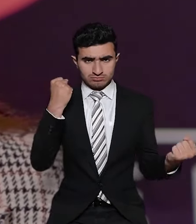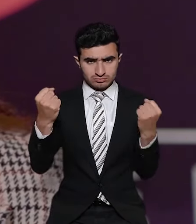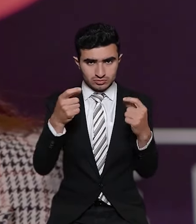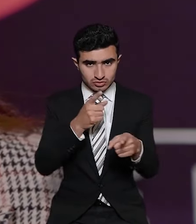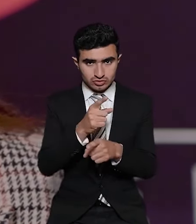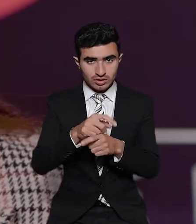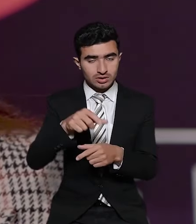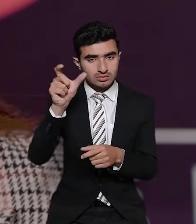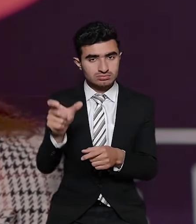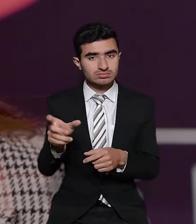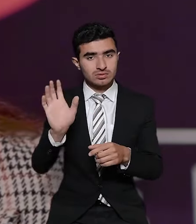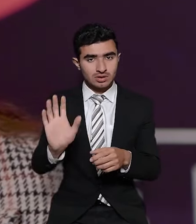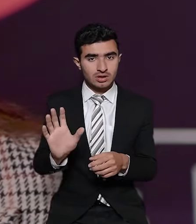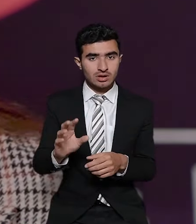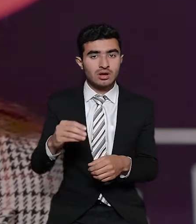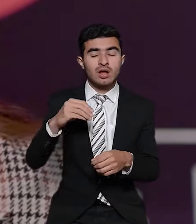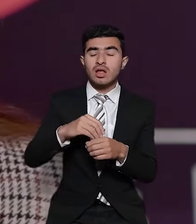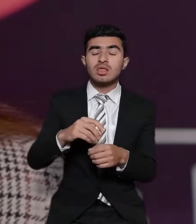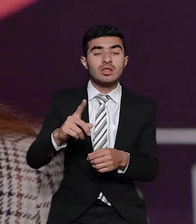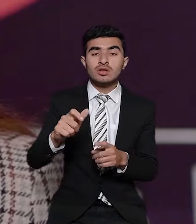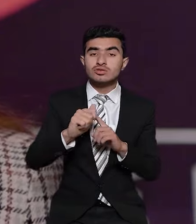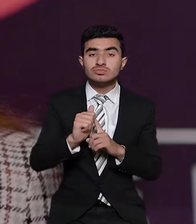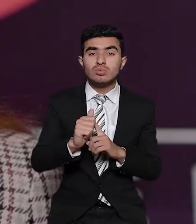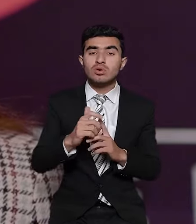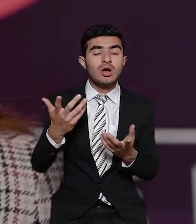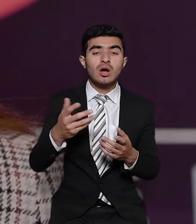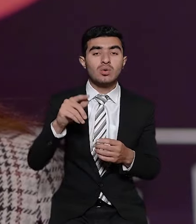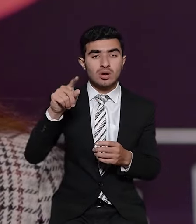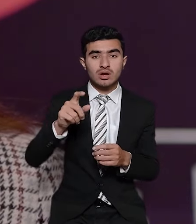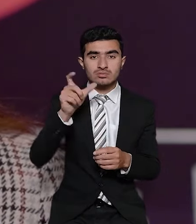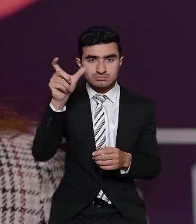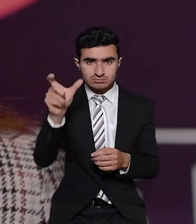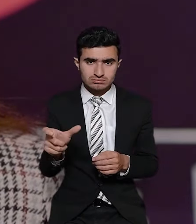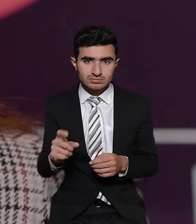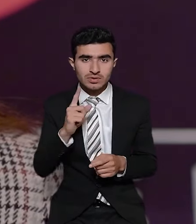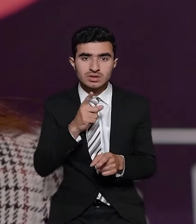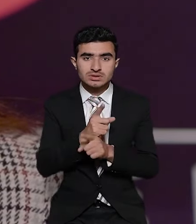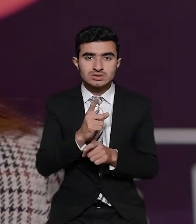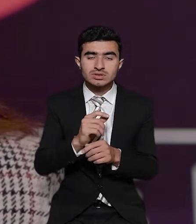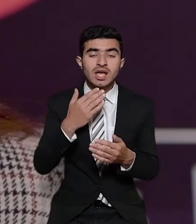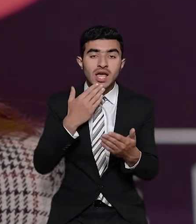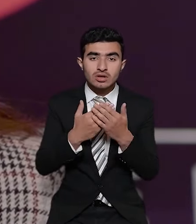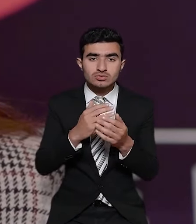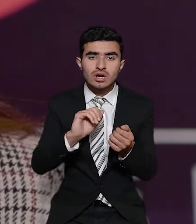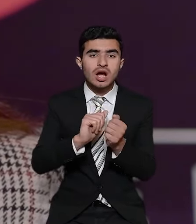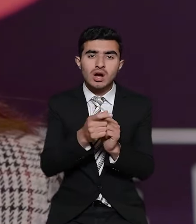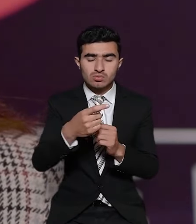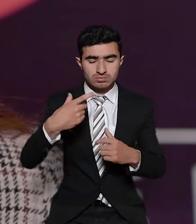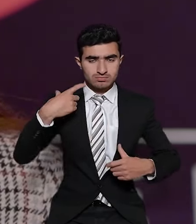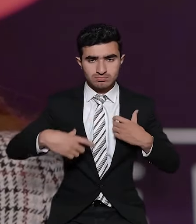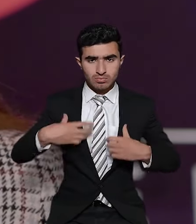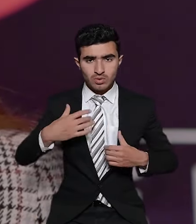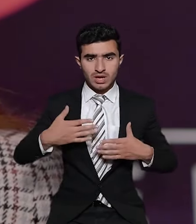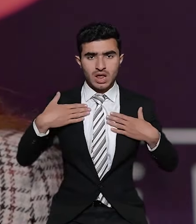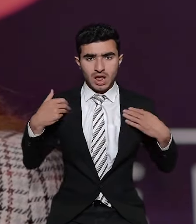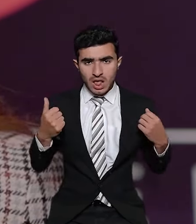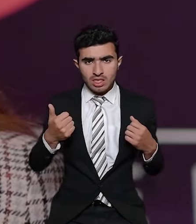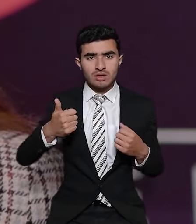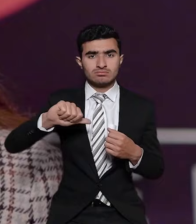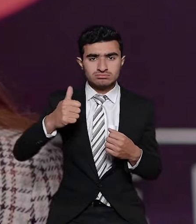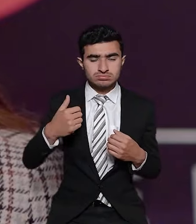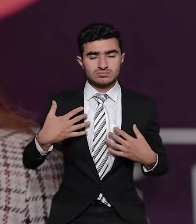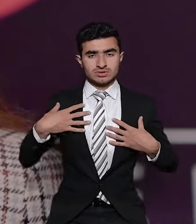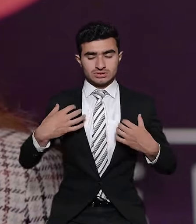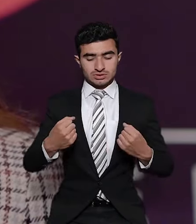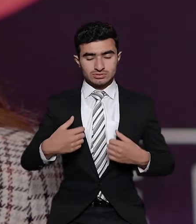میں آپ نے ایجوکیشن لینی ہوتی ہے، ایز ٹو آپ نے ویٹ لوز کرنا ہے یا ویٹ گین کرنا ہے یا کوئی بھی جو گول